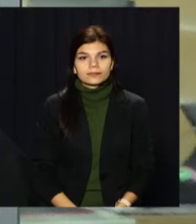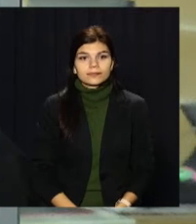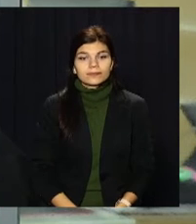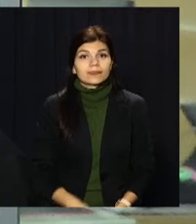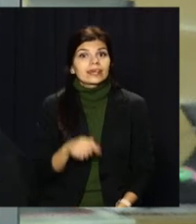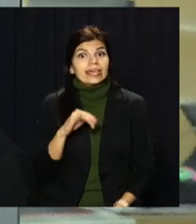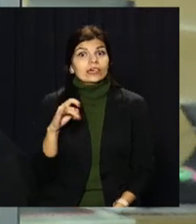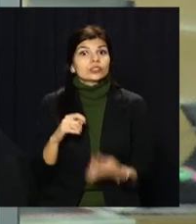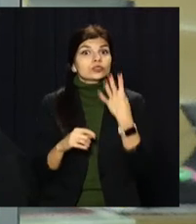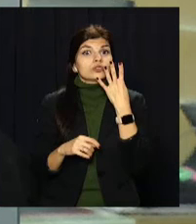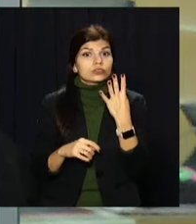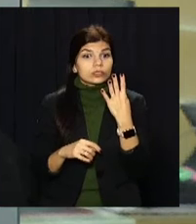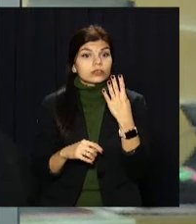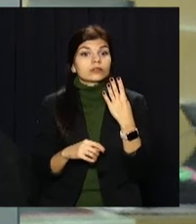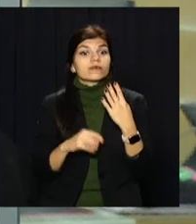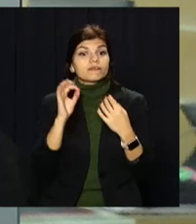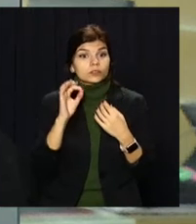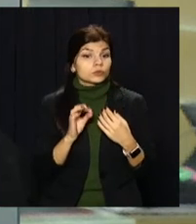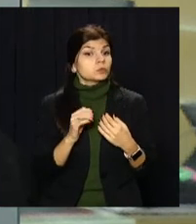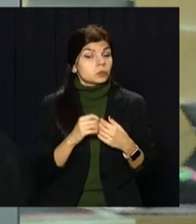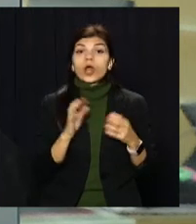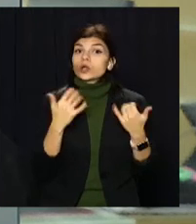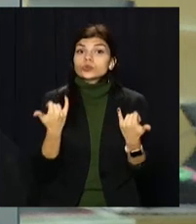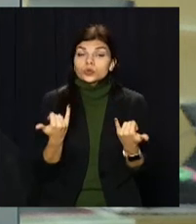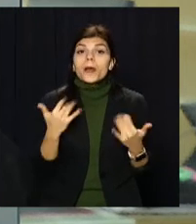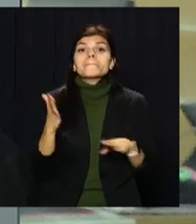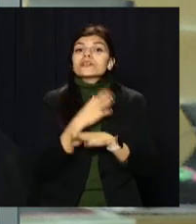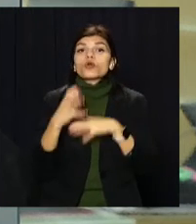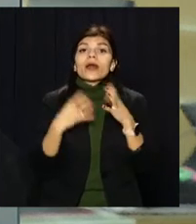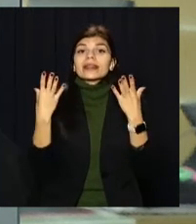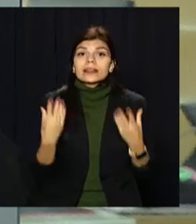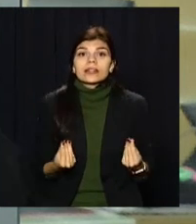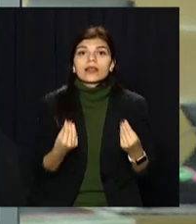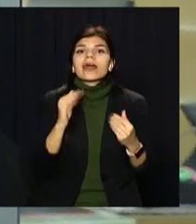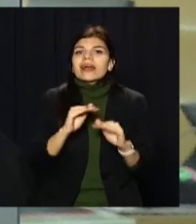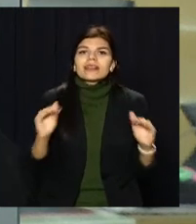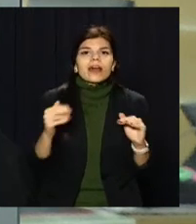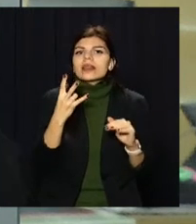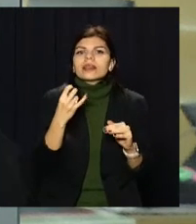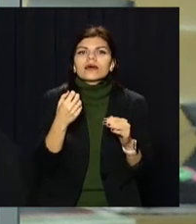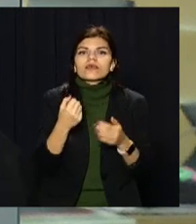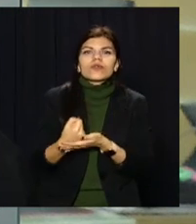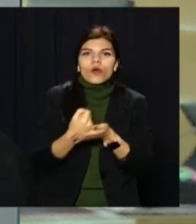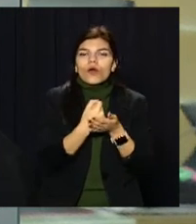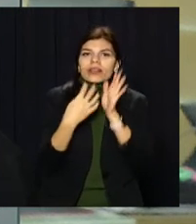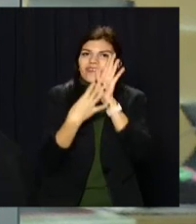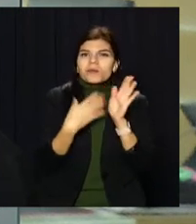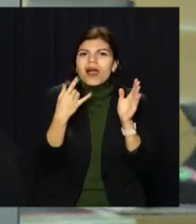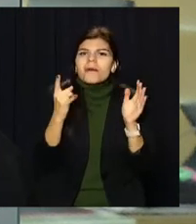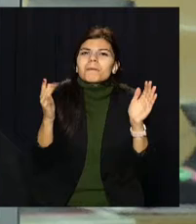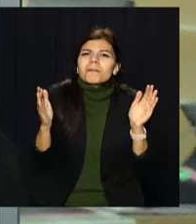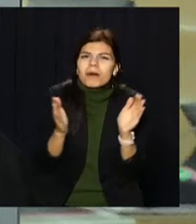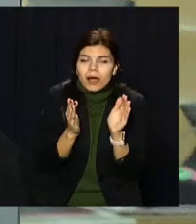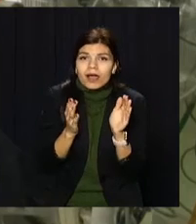Їх 4-6% у світі. Сьогодні відзначають Міжнародний день недоношених дітей. В обласному центрі матері та дитини